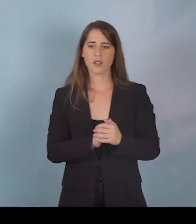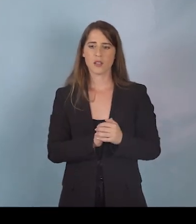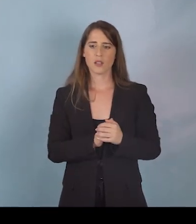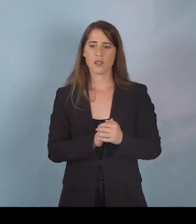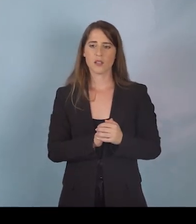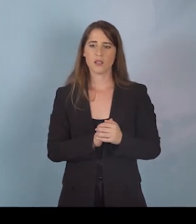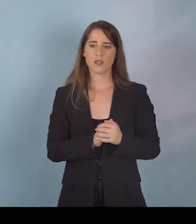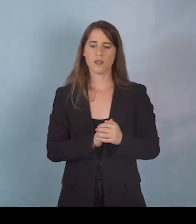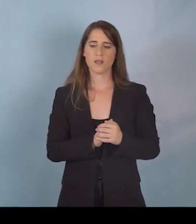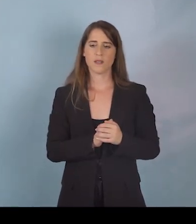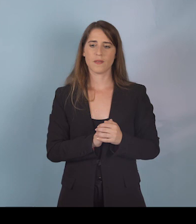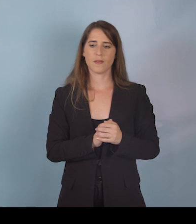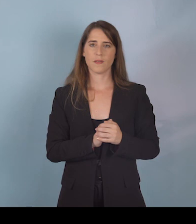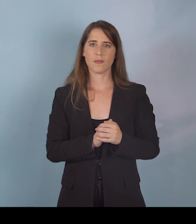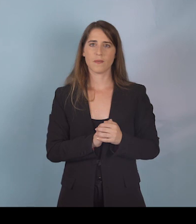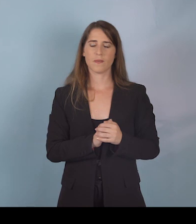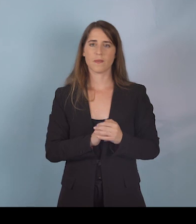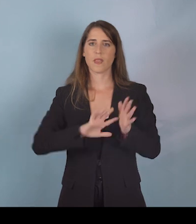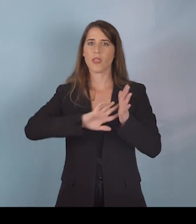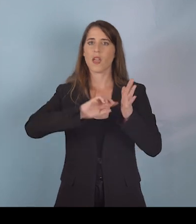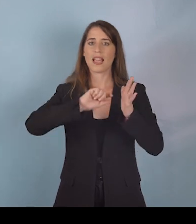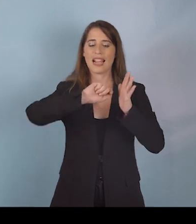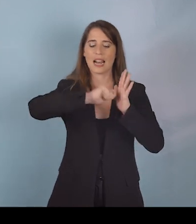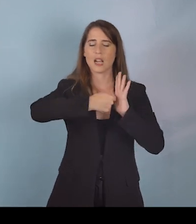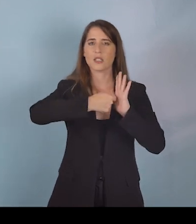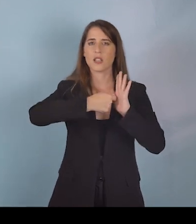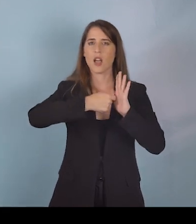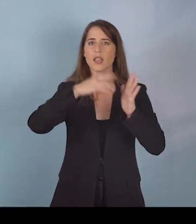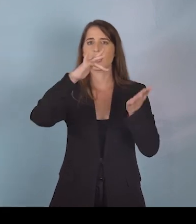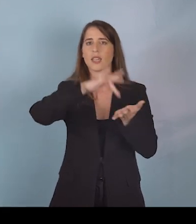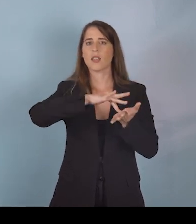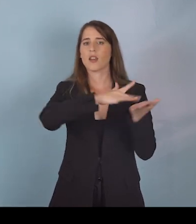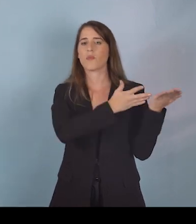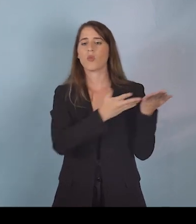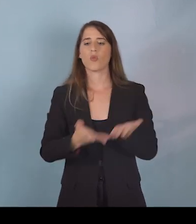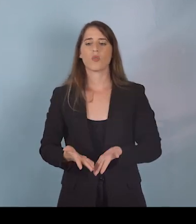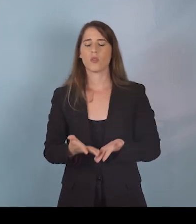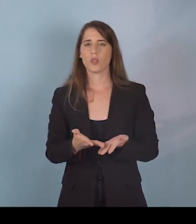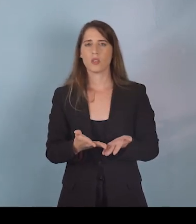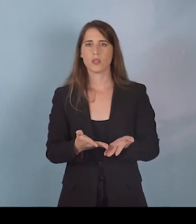όλοι, είναι γνωστά τα reports για τα pushbacks που συμβαίνουν, τα κλειστά